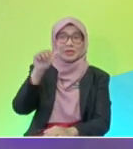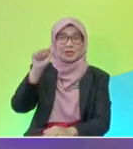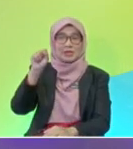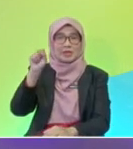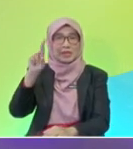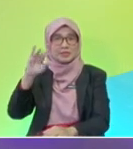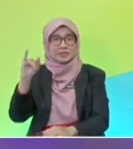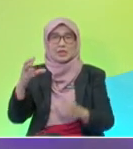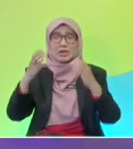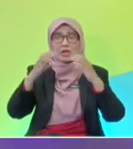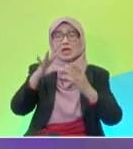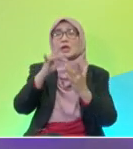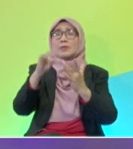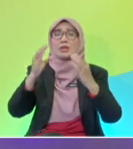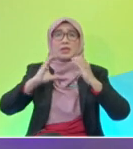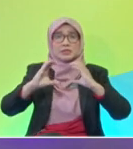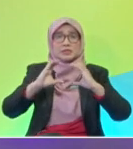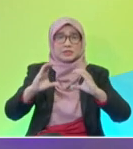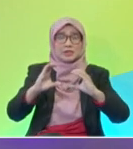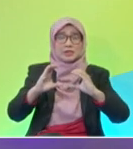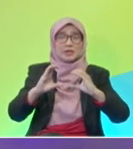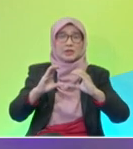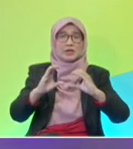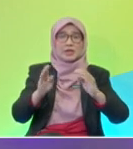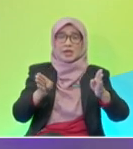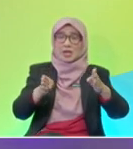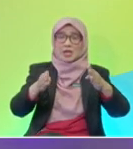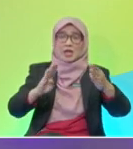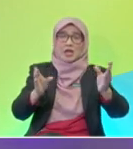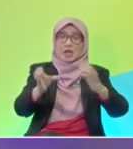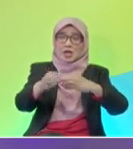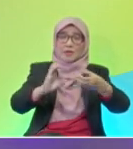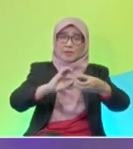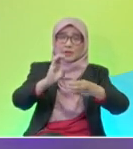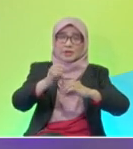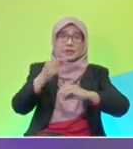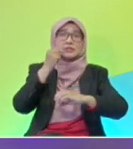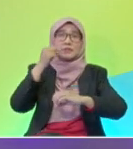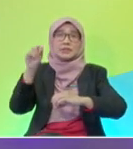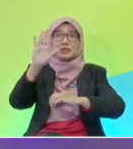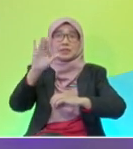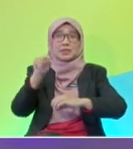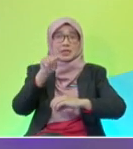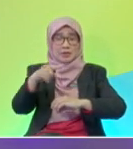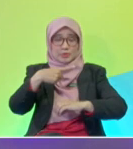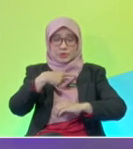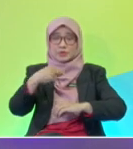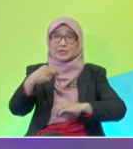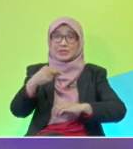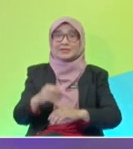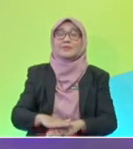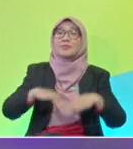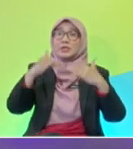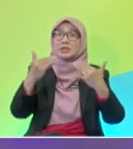Pilihlah cepat bekas pensel yang kamu suka jadi Apakah respons murid-murid Cikgu mahu dua orang murid